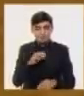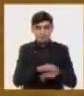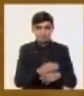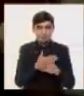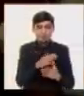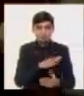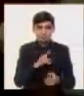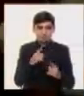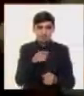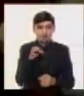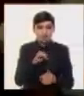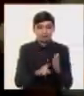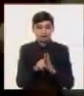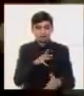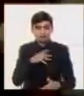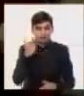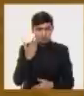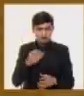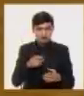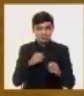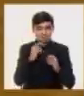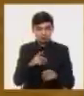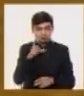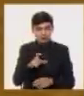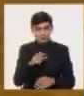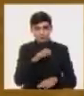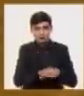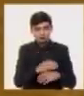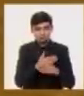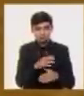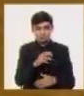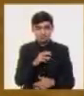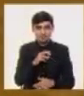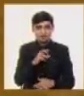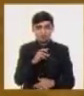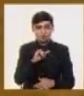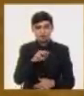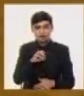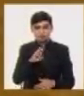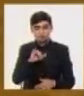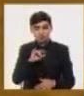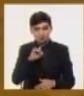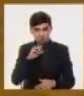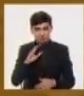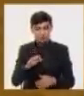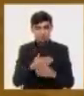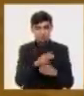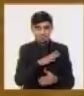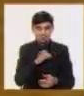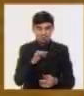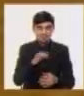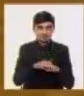вся история началась, когда основной акционер банка Божимидович Утимуратов, он принял решение на